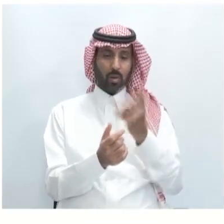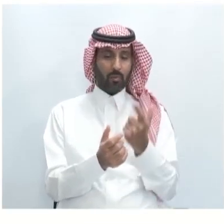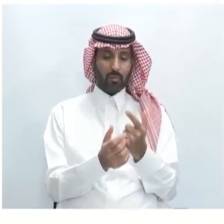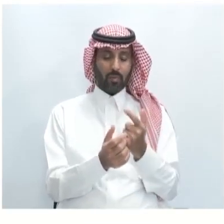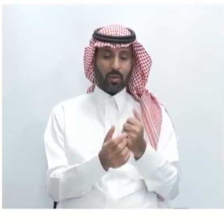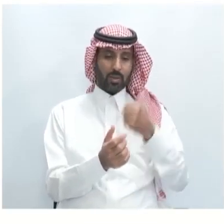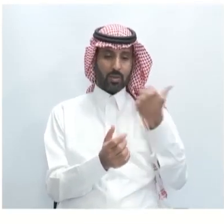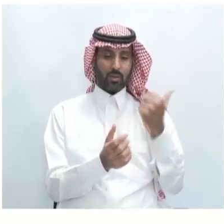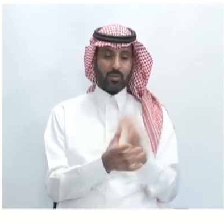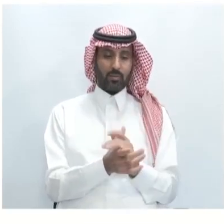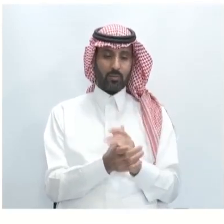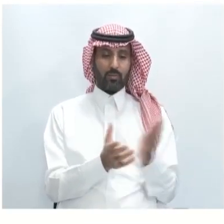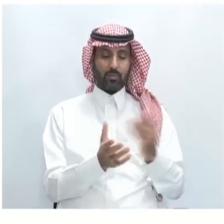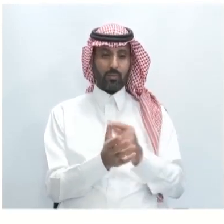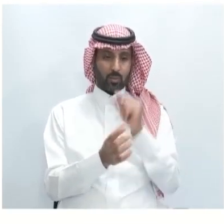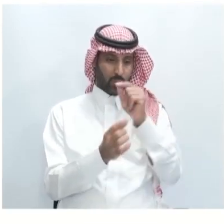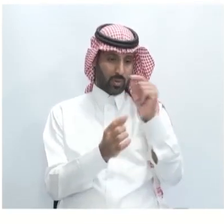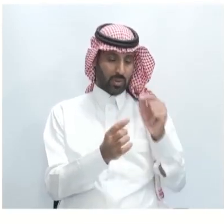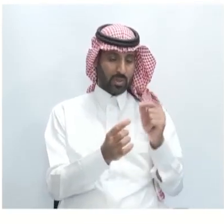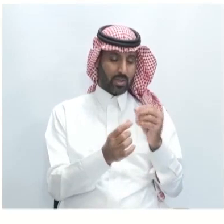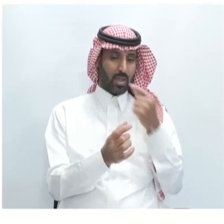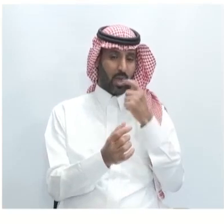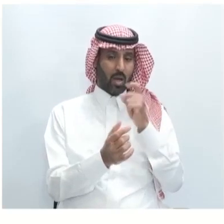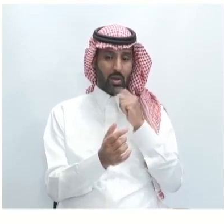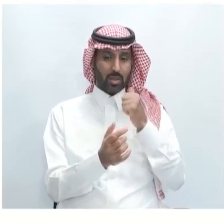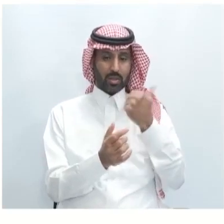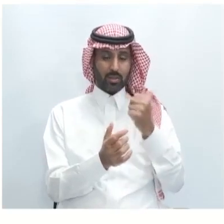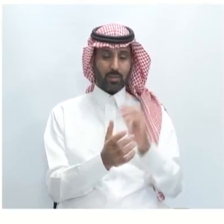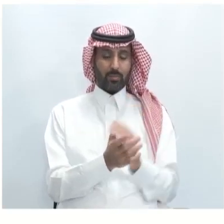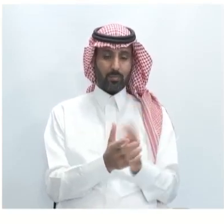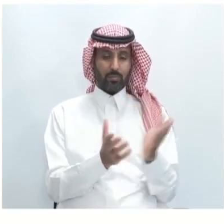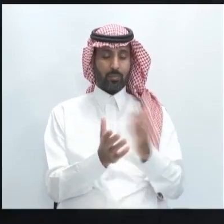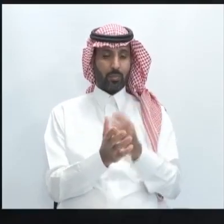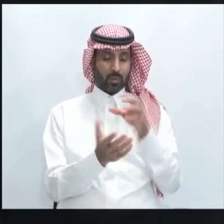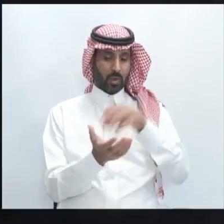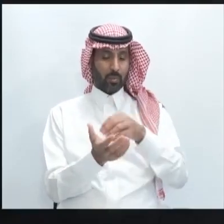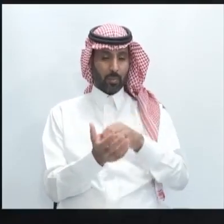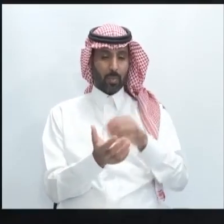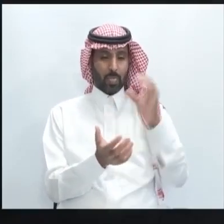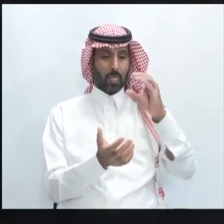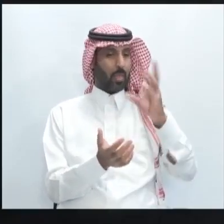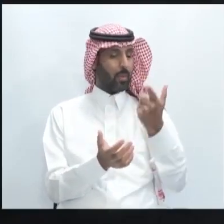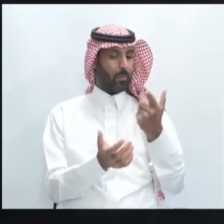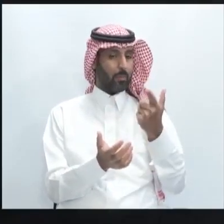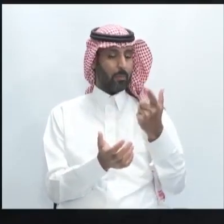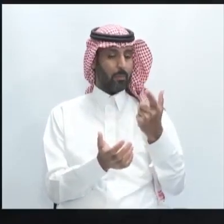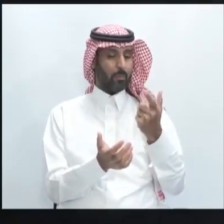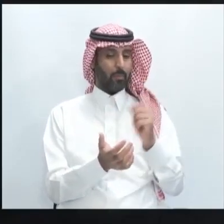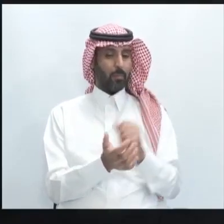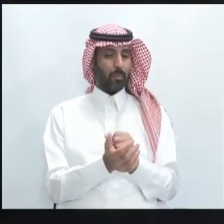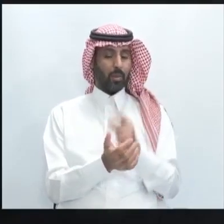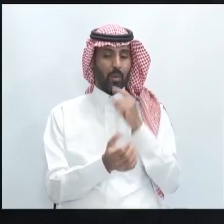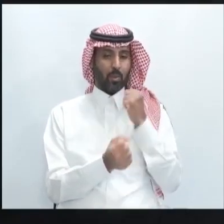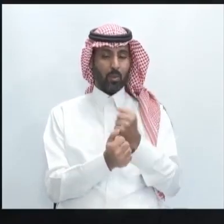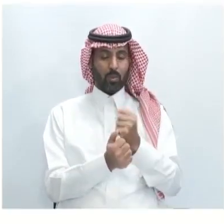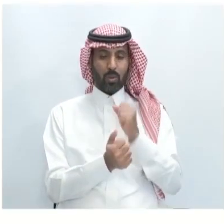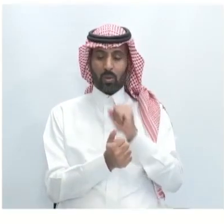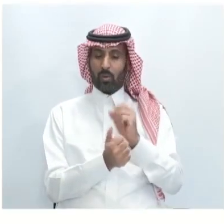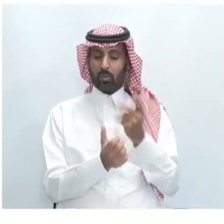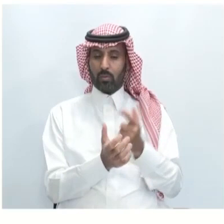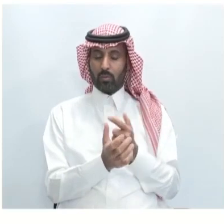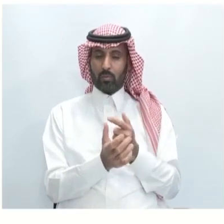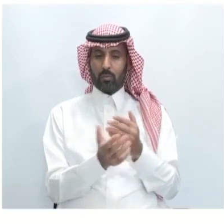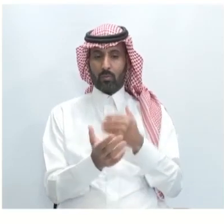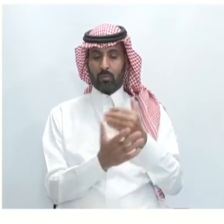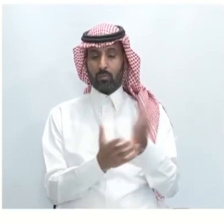سته تقوم بعدها يا سكر سداسي ايضا مجموعه الكربون اللي هي مجموعه الوظيفيه المميزه فيه